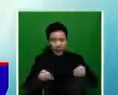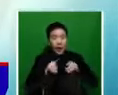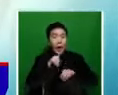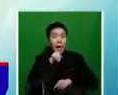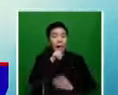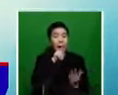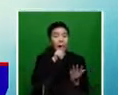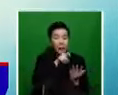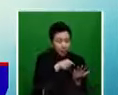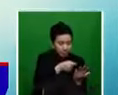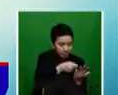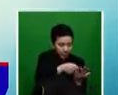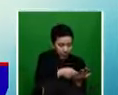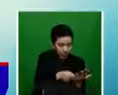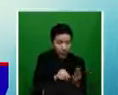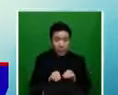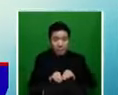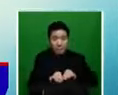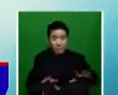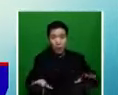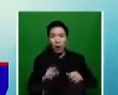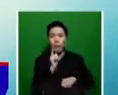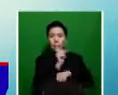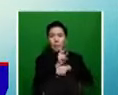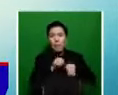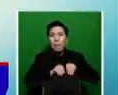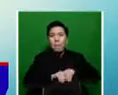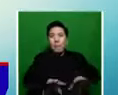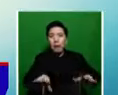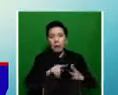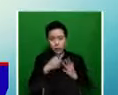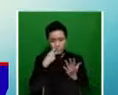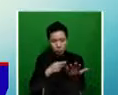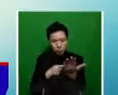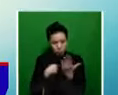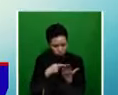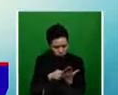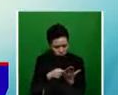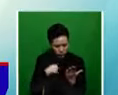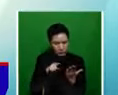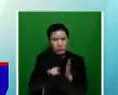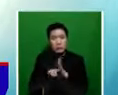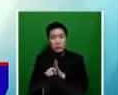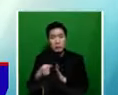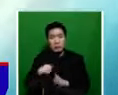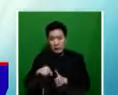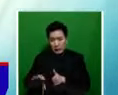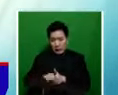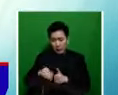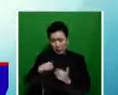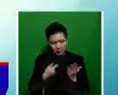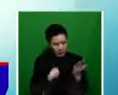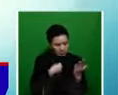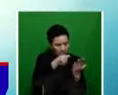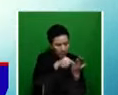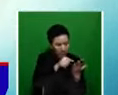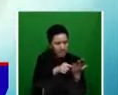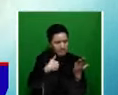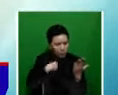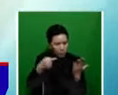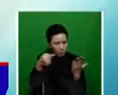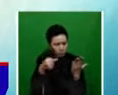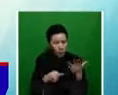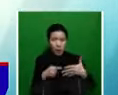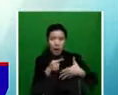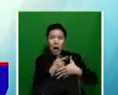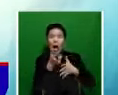ามในเบื้องต้นที่เราจะได้ประเมินตัวเองว่าเราเนี่ยอยู่ในข่ายที่ติดเชื้อโควิดหรือเปล่านะครับในอันนี้ก็จะมีถาม